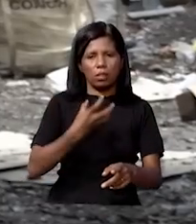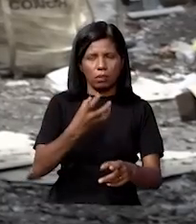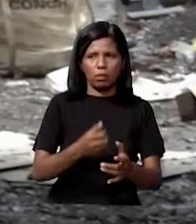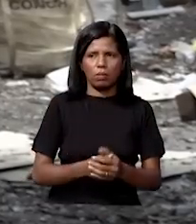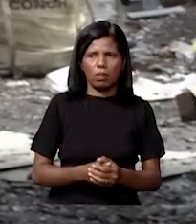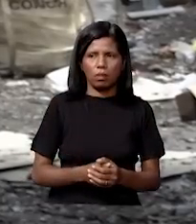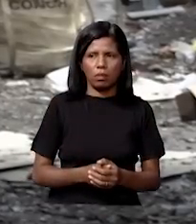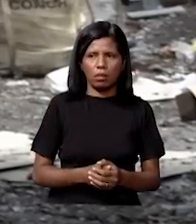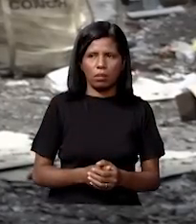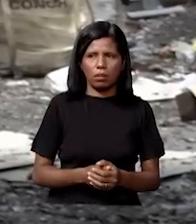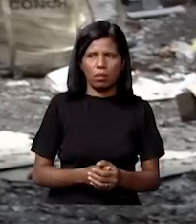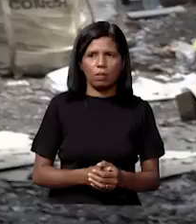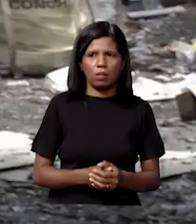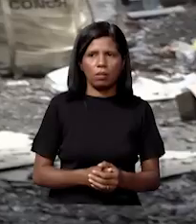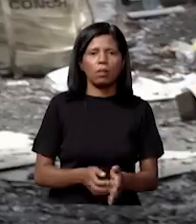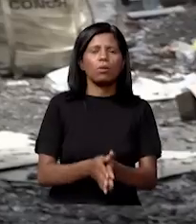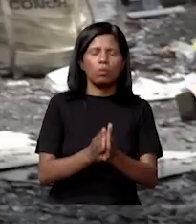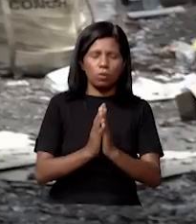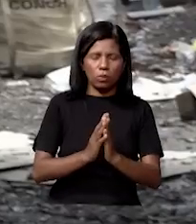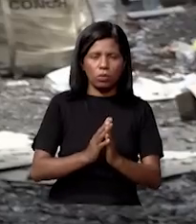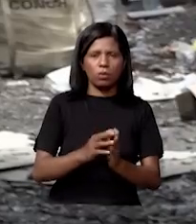ne umat dia kan aku sepos mayam.